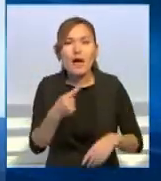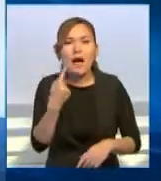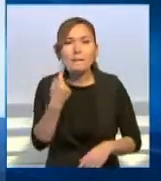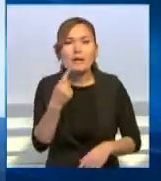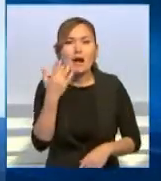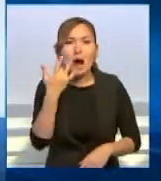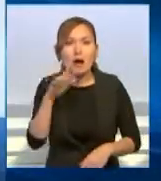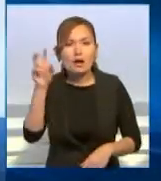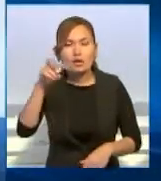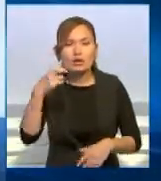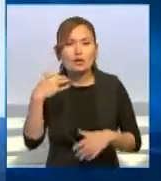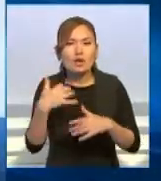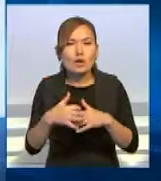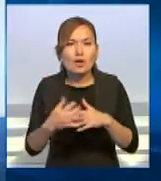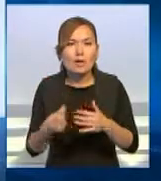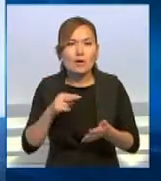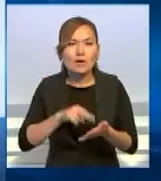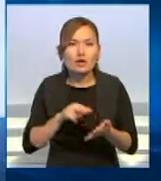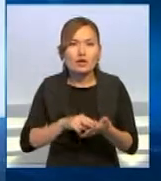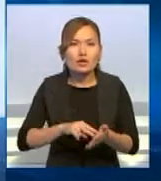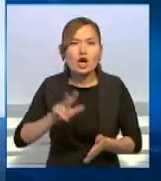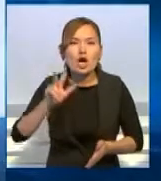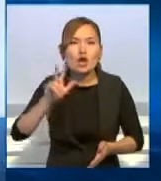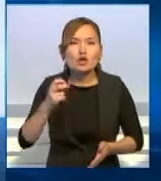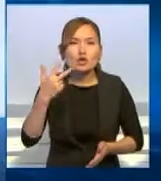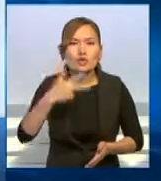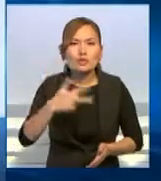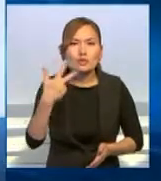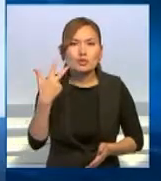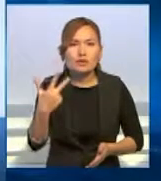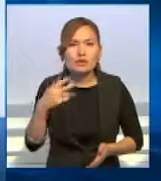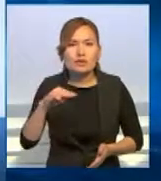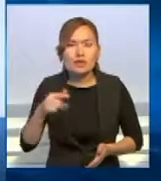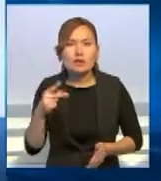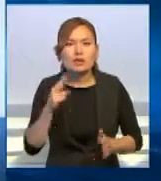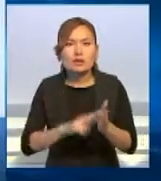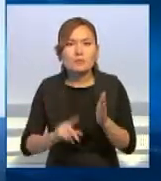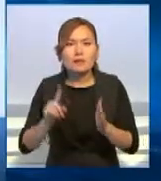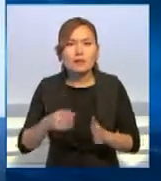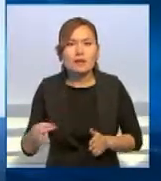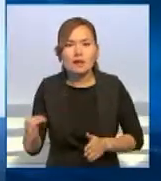орташа бағамы 333 теңге 71 тиын. Сауда-саттық көлемі